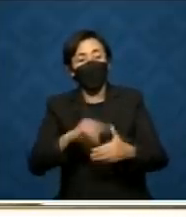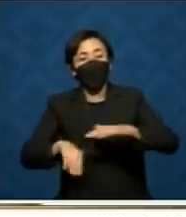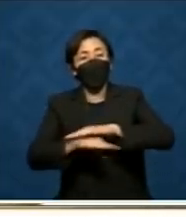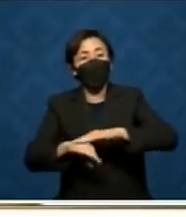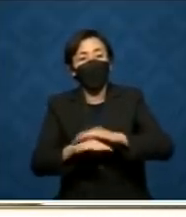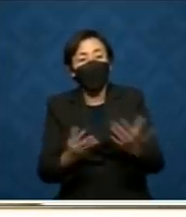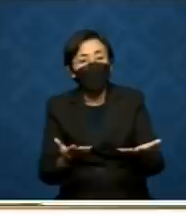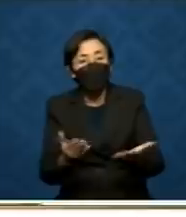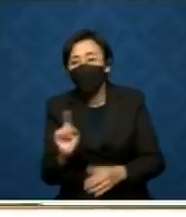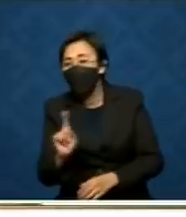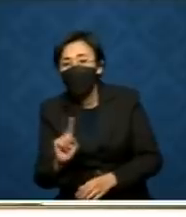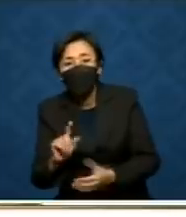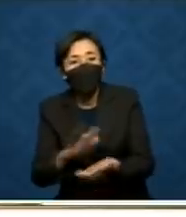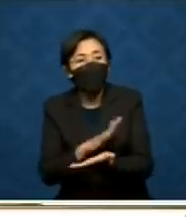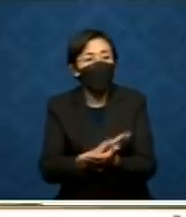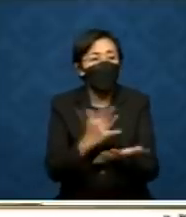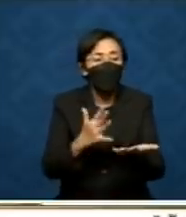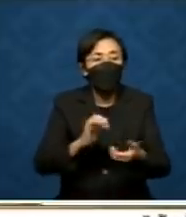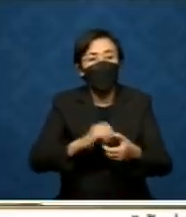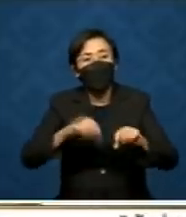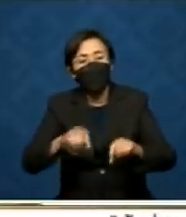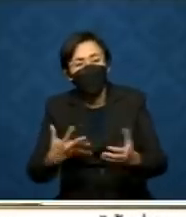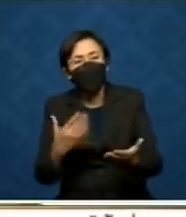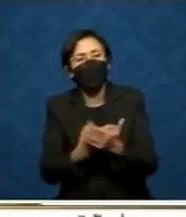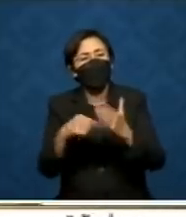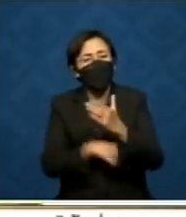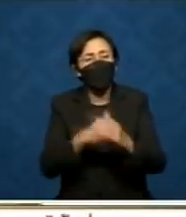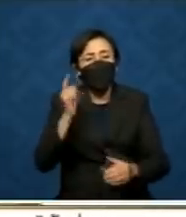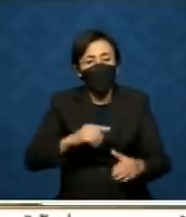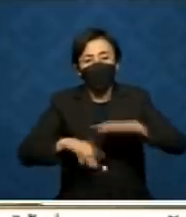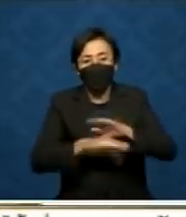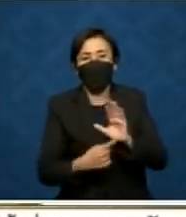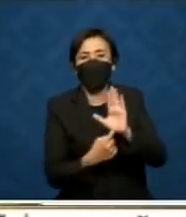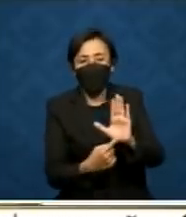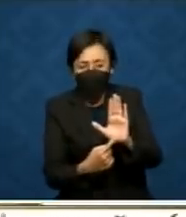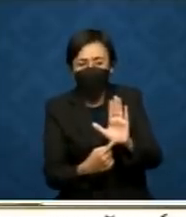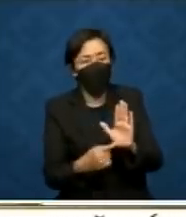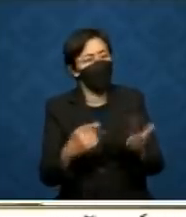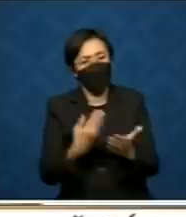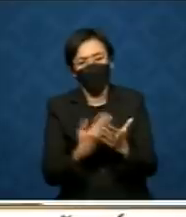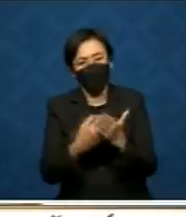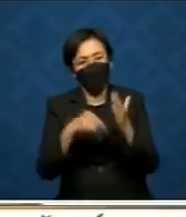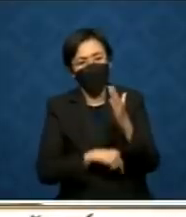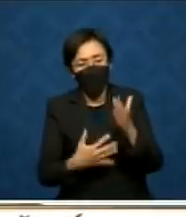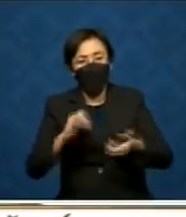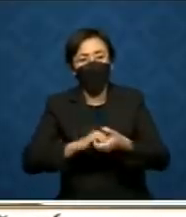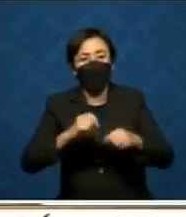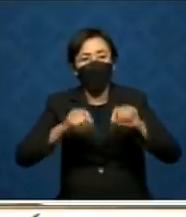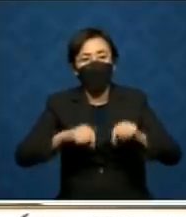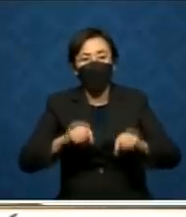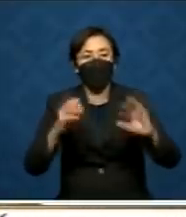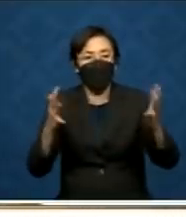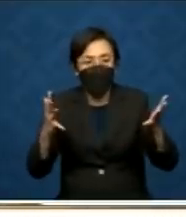ขอบคุณผมยาวยังไงเพราะความกล่าวหาว่าท่านทุจริตท่านต้องรอถามมาแสดงที่ตั้งไม่ทุจริตฉันYaไม่มี